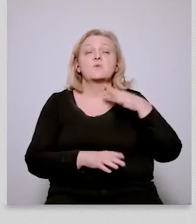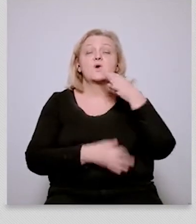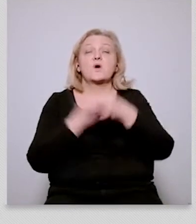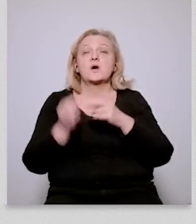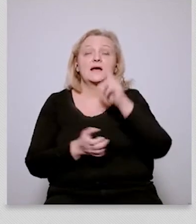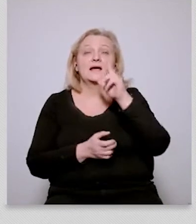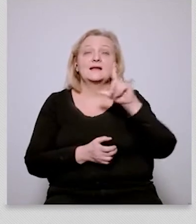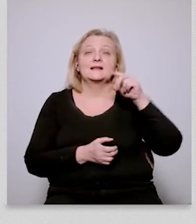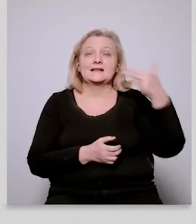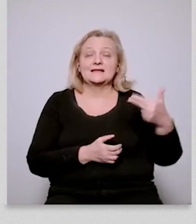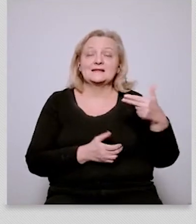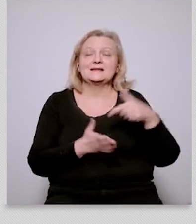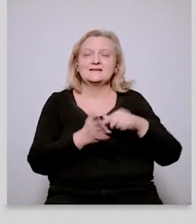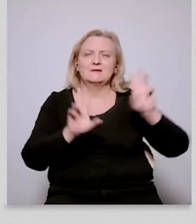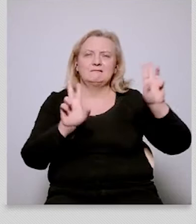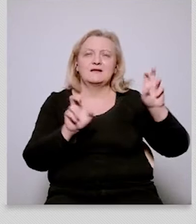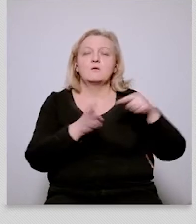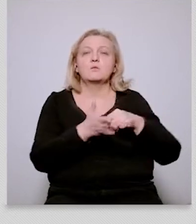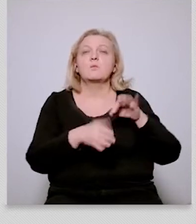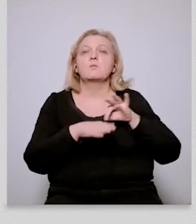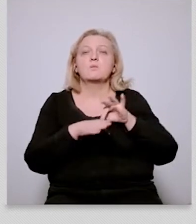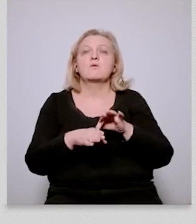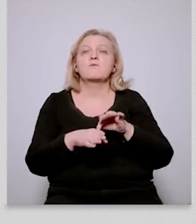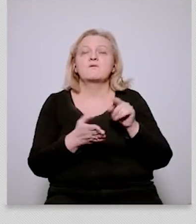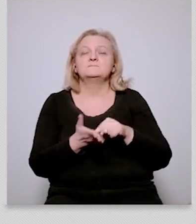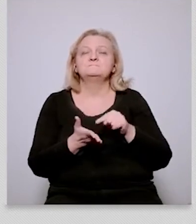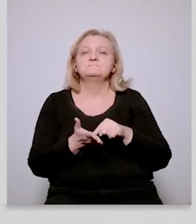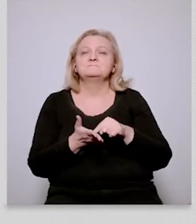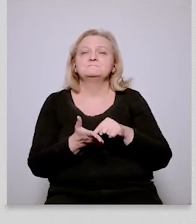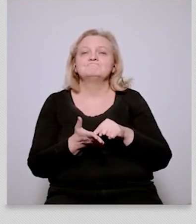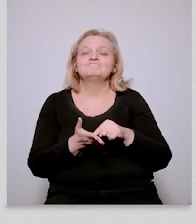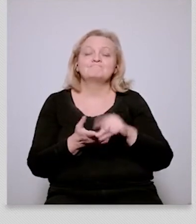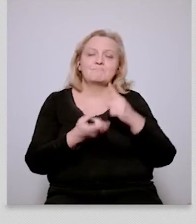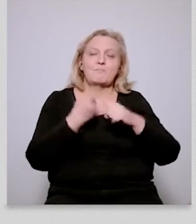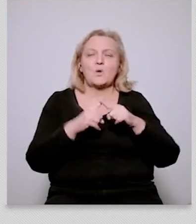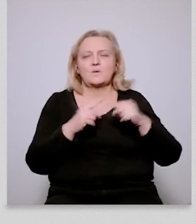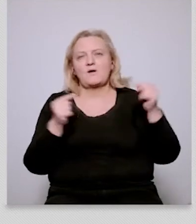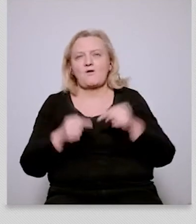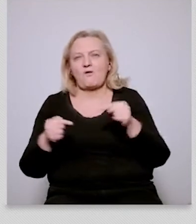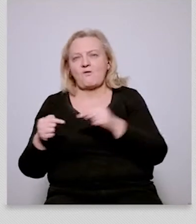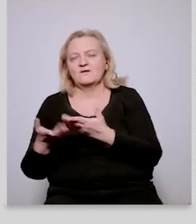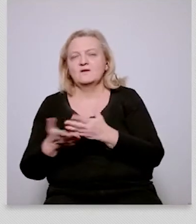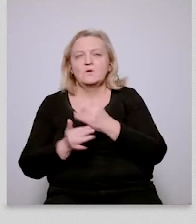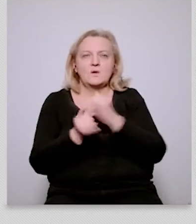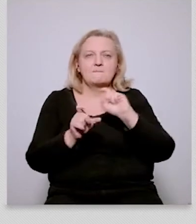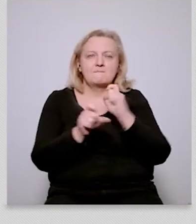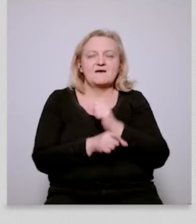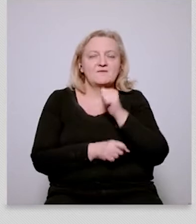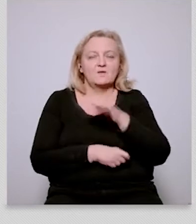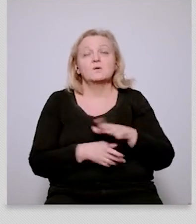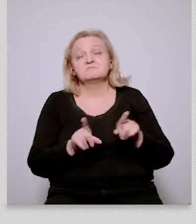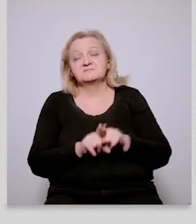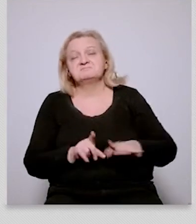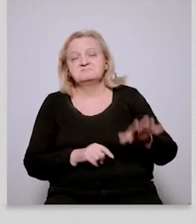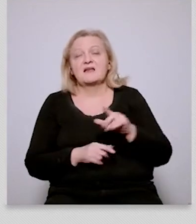klinie który prowadzi do konfliktów politycznych w różnych państwach europejskich i w Europie a teraz